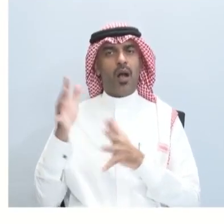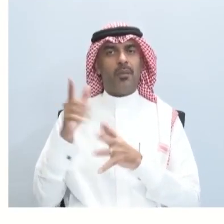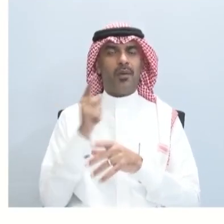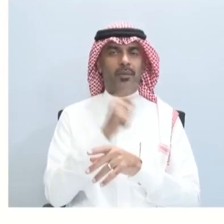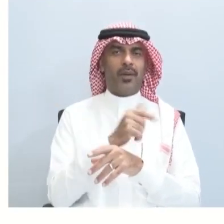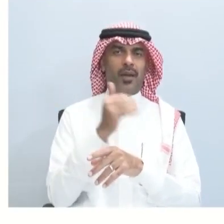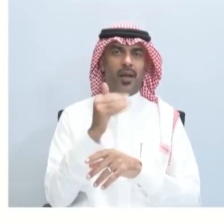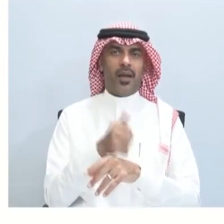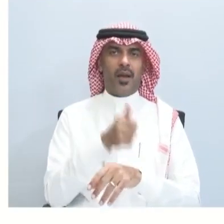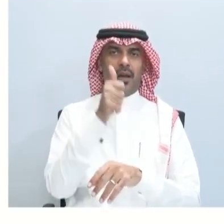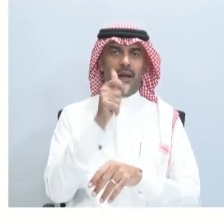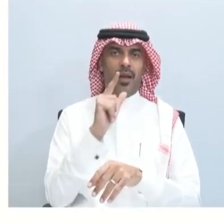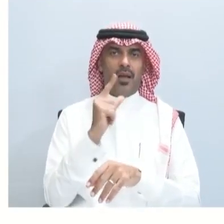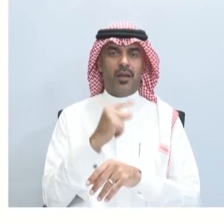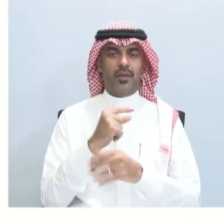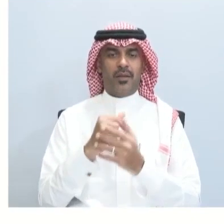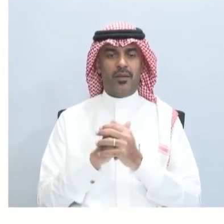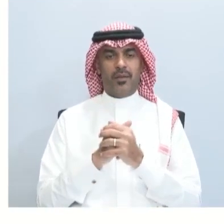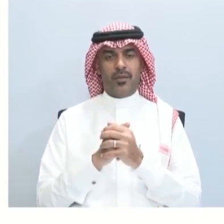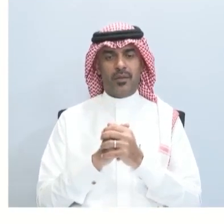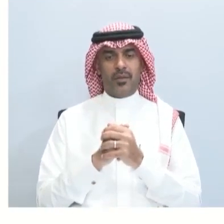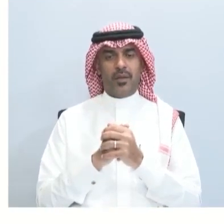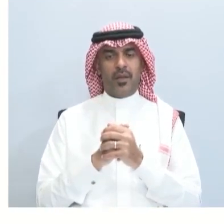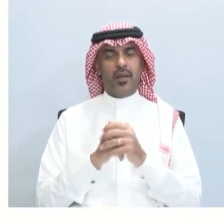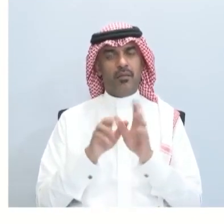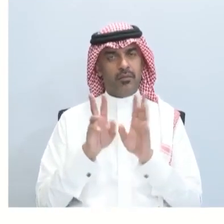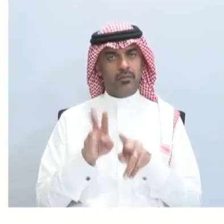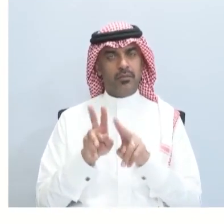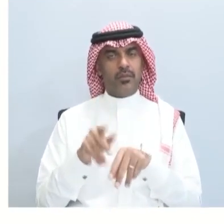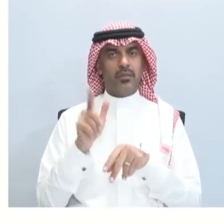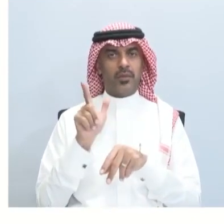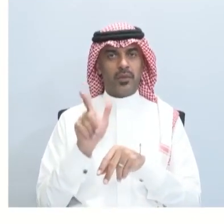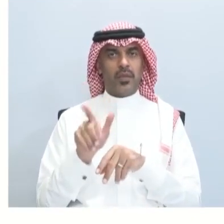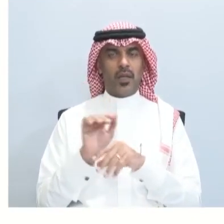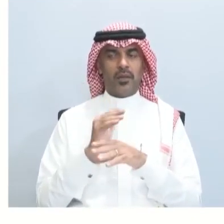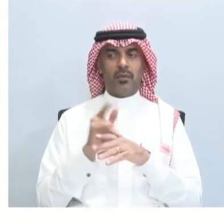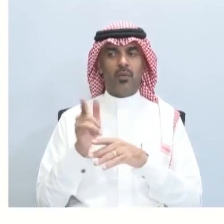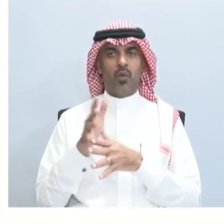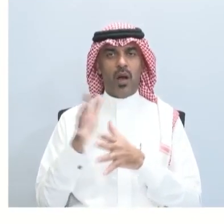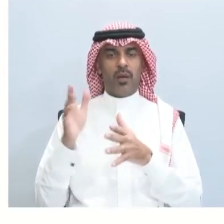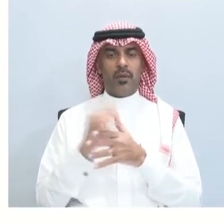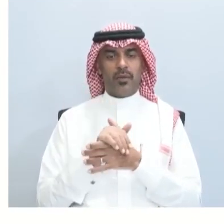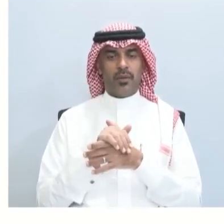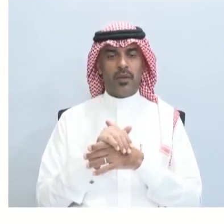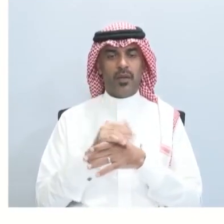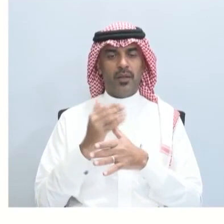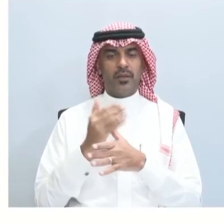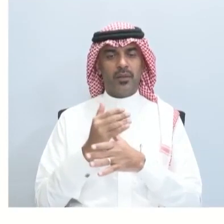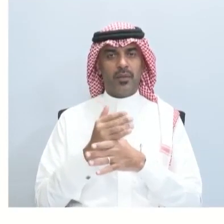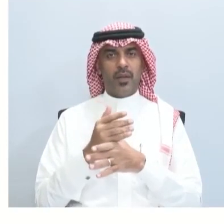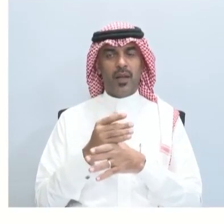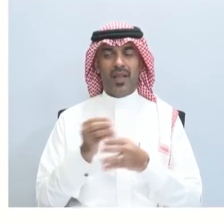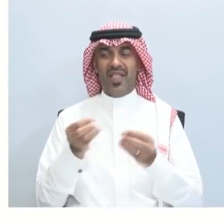خالد اذا المقارنه تبقى صحيحه ستبقى المقارنه صحيحه لماذا لاننا